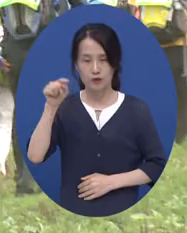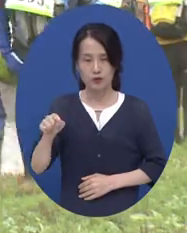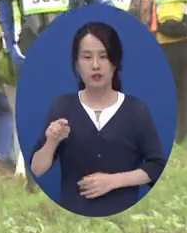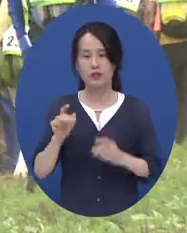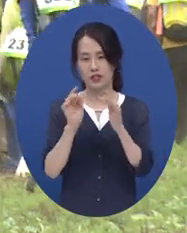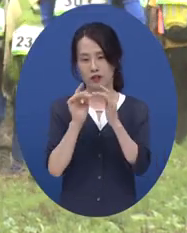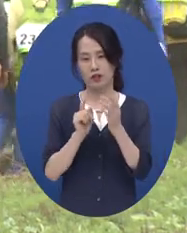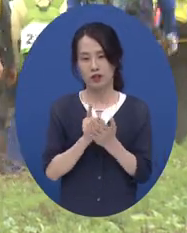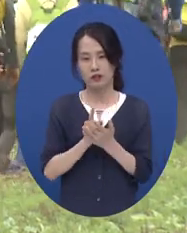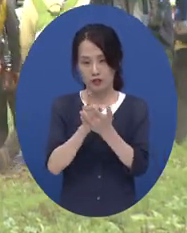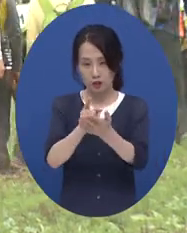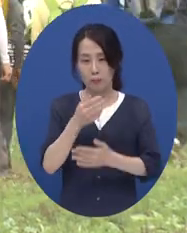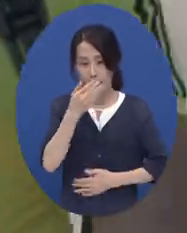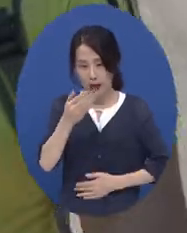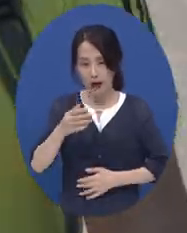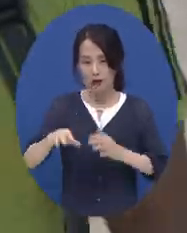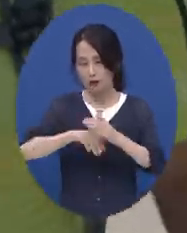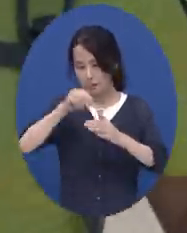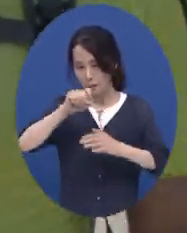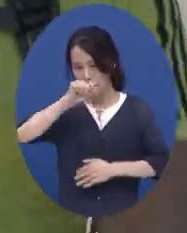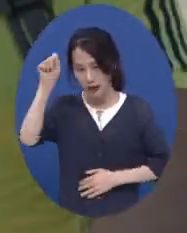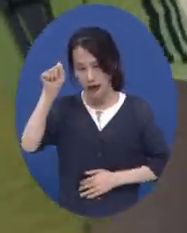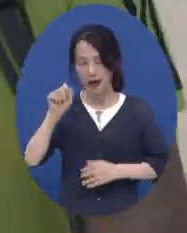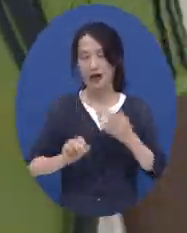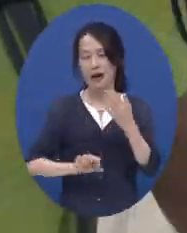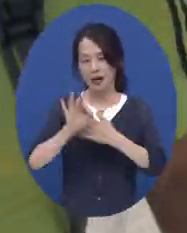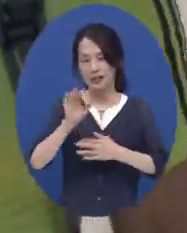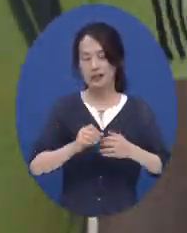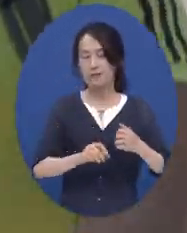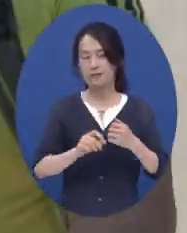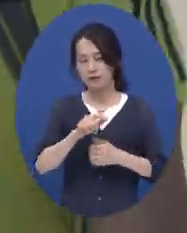관련 사이트를 통해 방문 신청하고 추첨을 통해